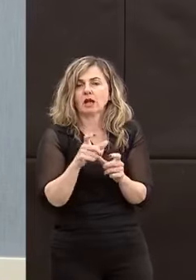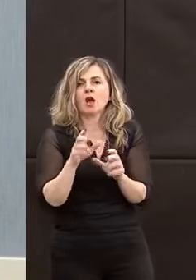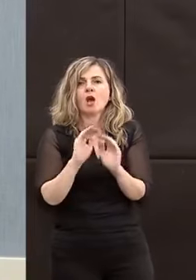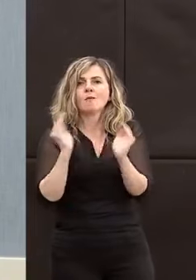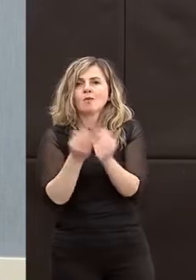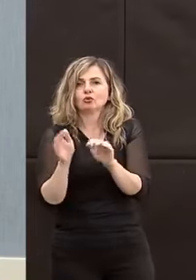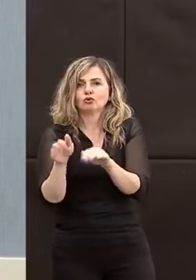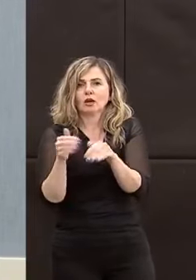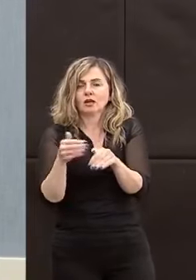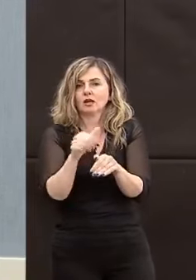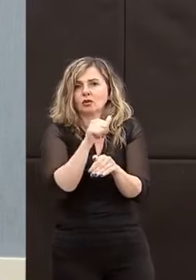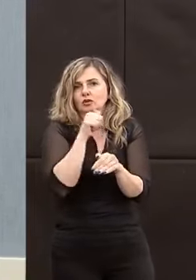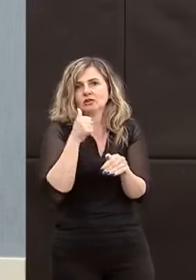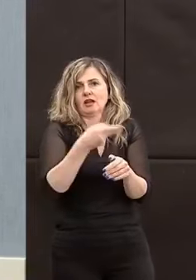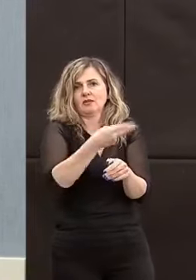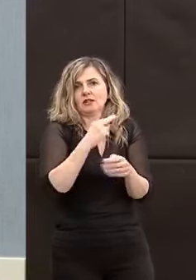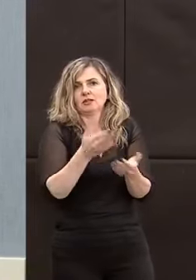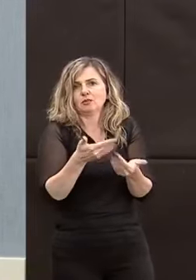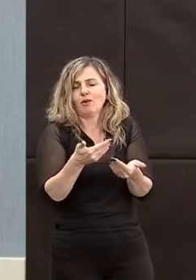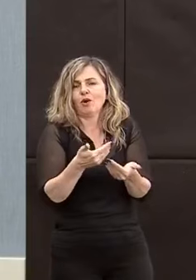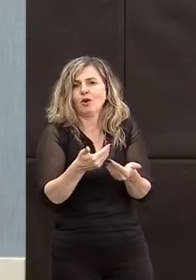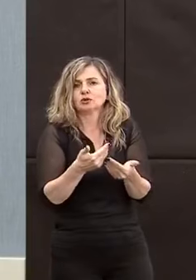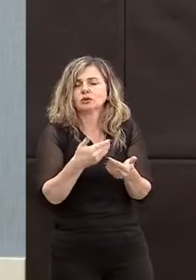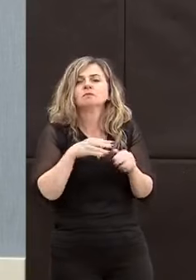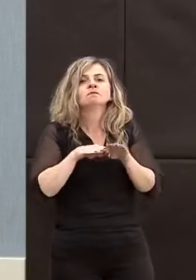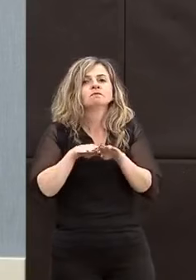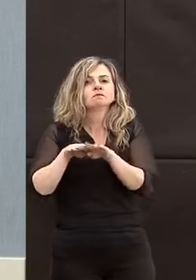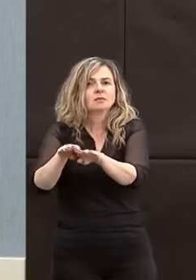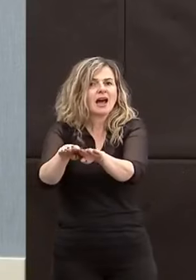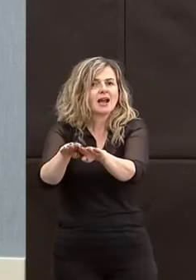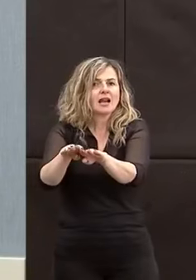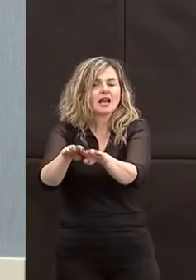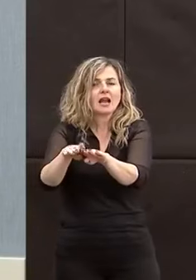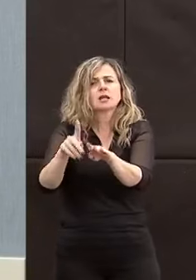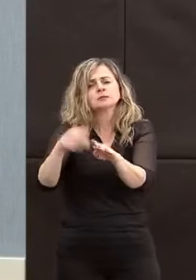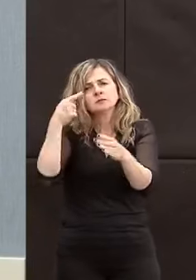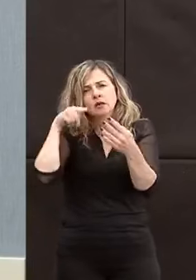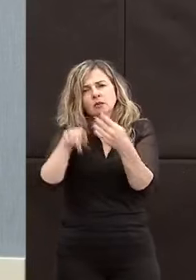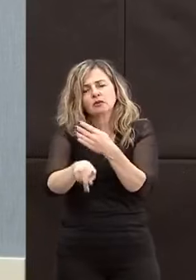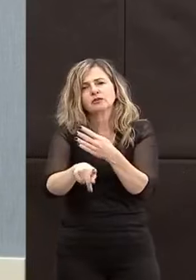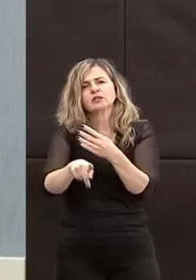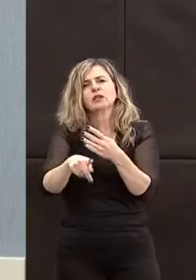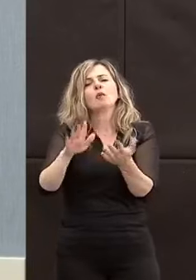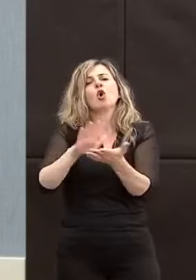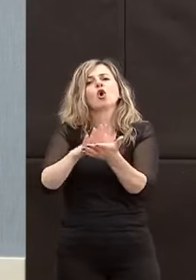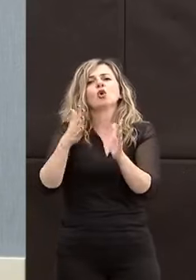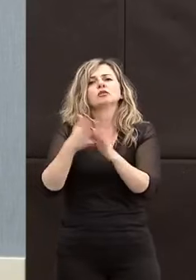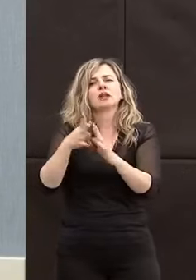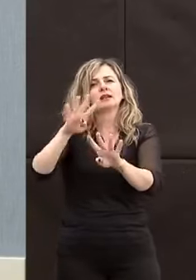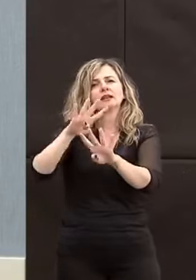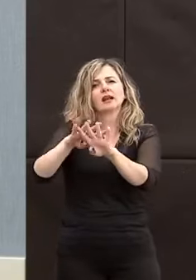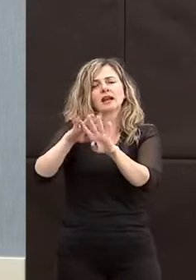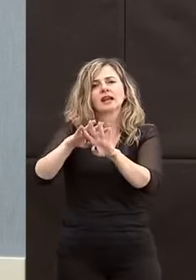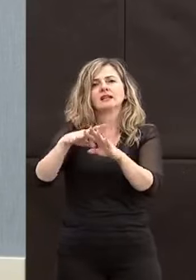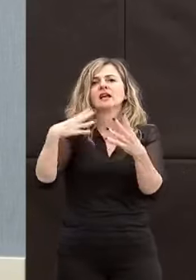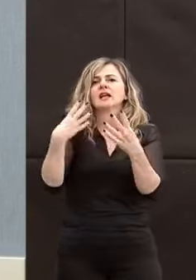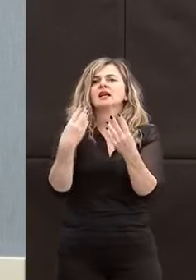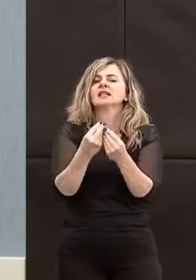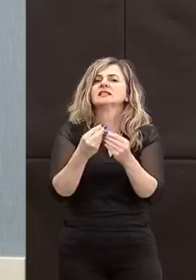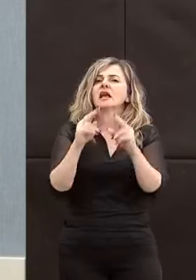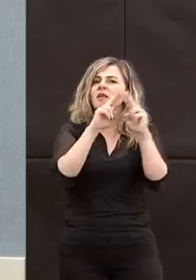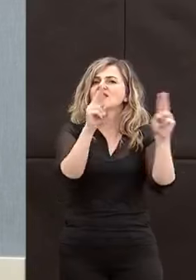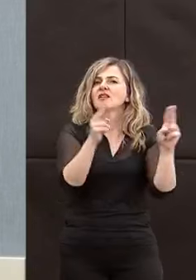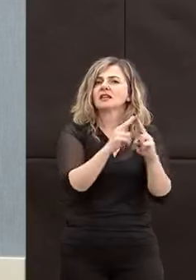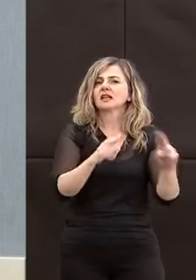ha bisogno anche di questo in parallelo stiamo approfondendo la partita dei contratti dirette assieme alla federazione della cooperazione e